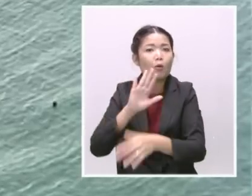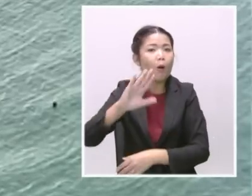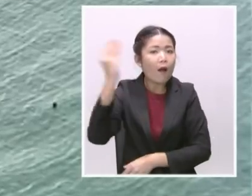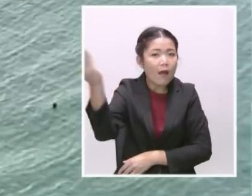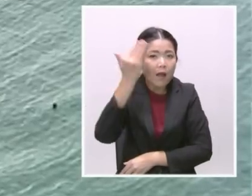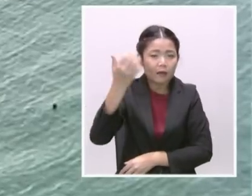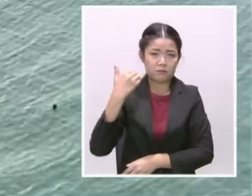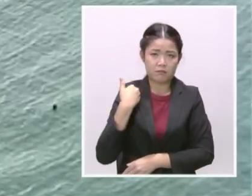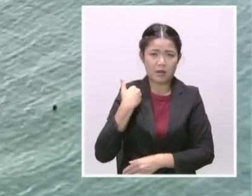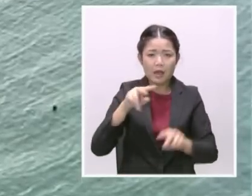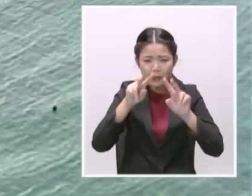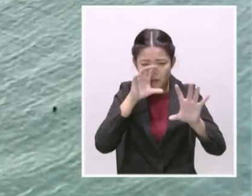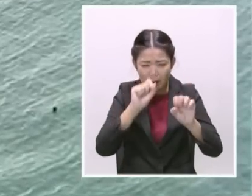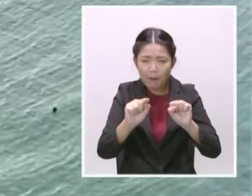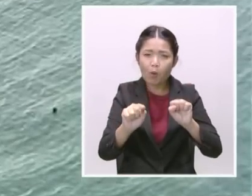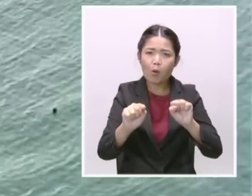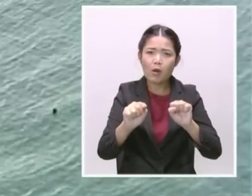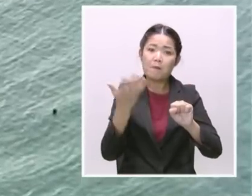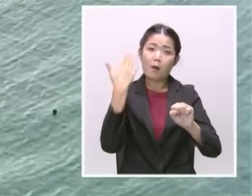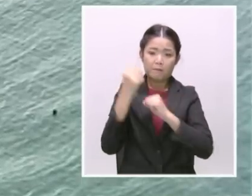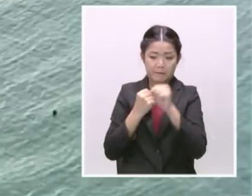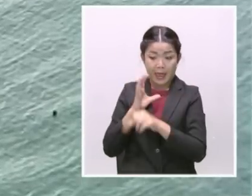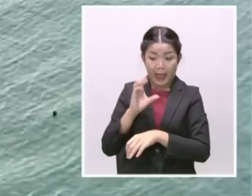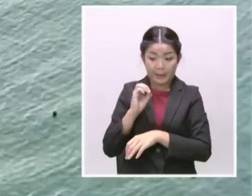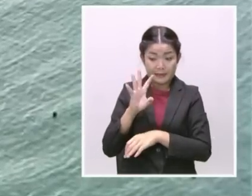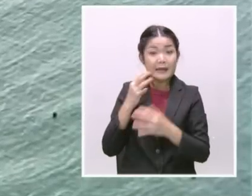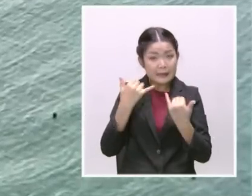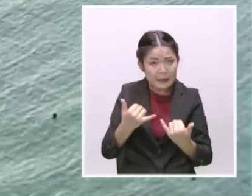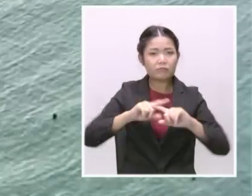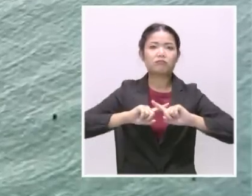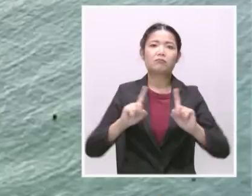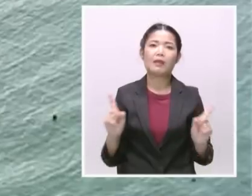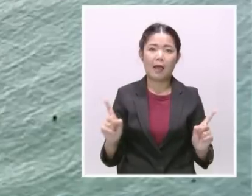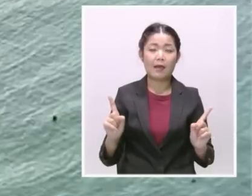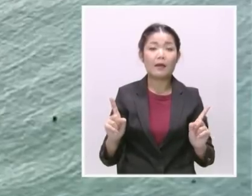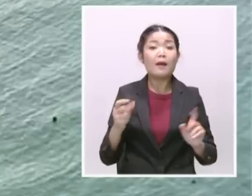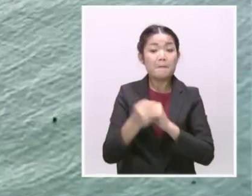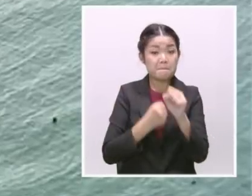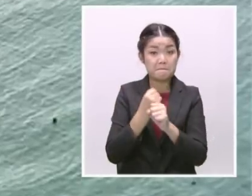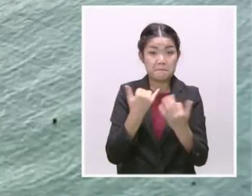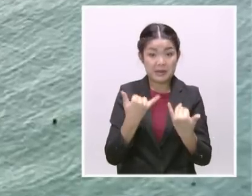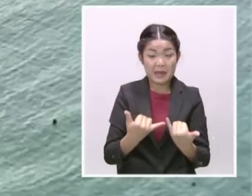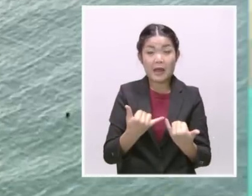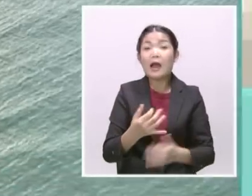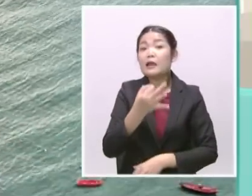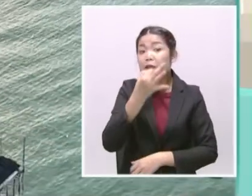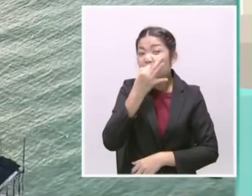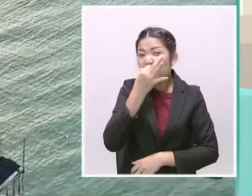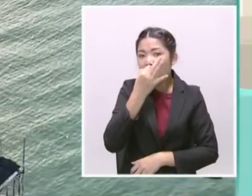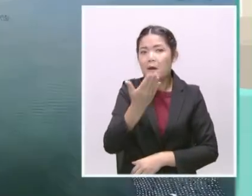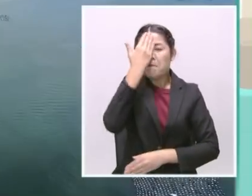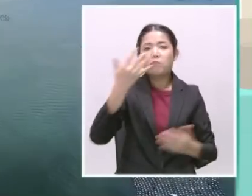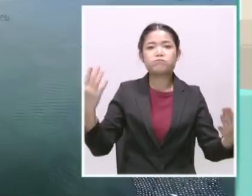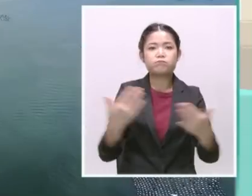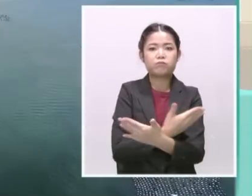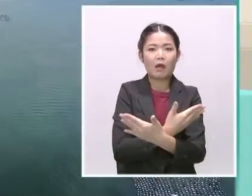มันกเลยกลายทำลักษณะที่มควตัดกัปี 5-4 ด้วยครัอาจาร์ครั คือหมายคามวาในปีนี้ความเข็ที่เปลยนอย่าง